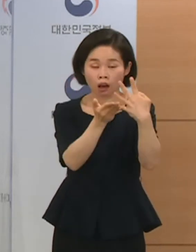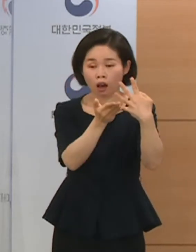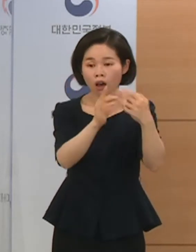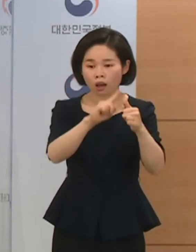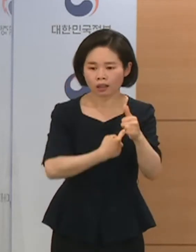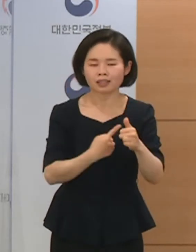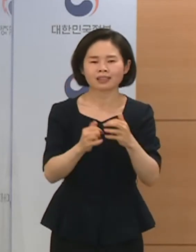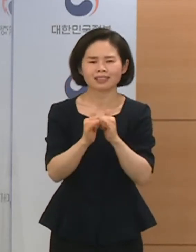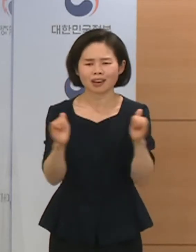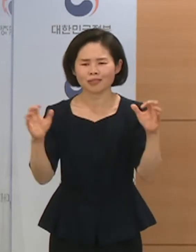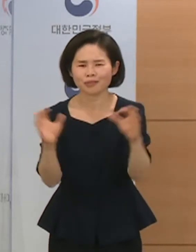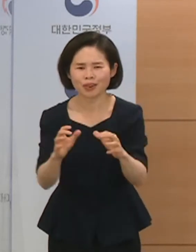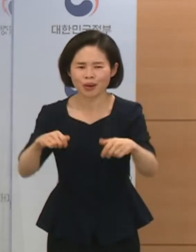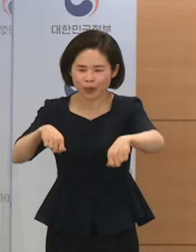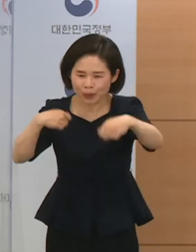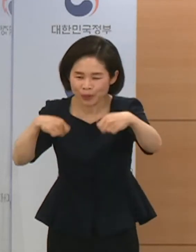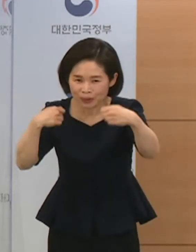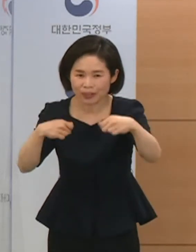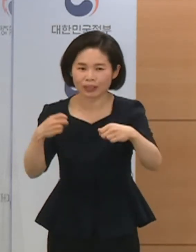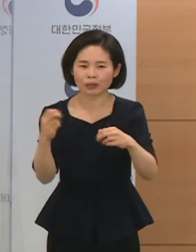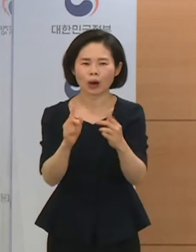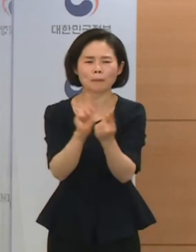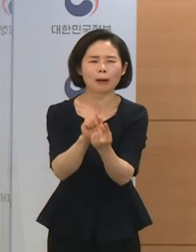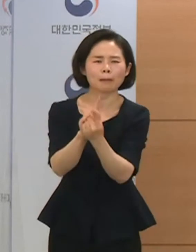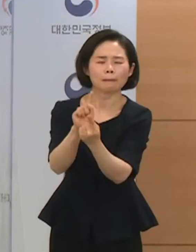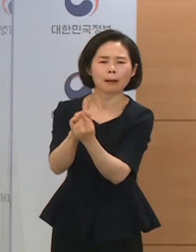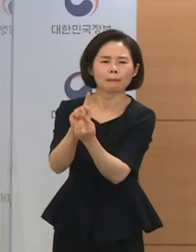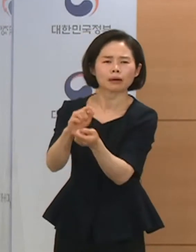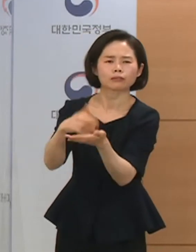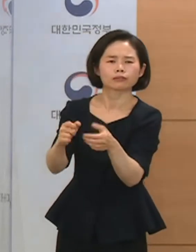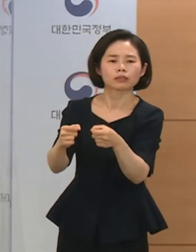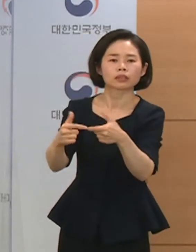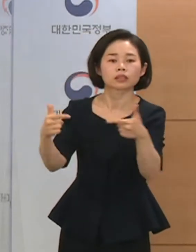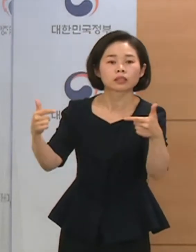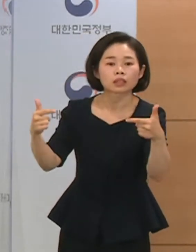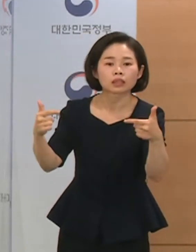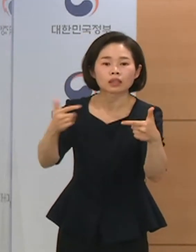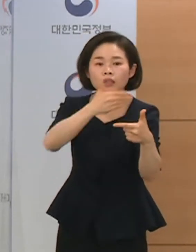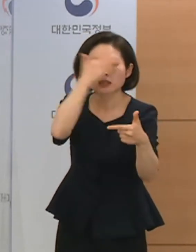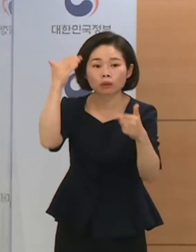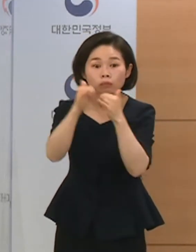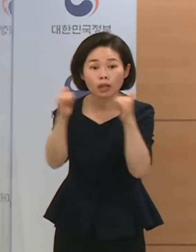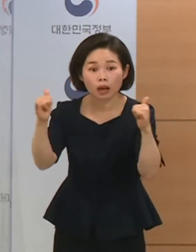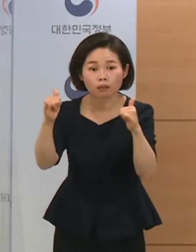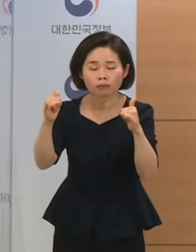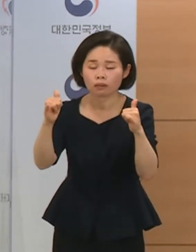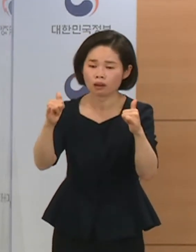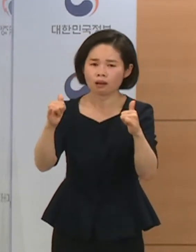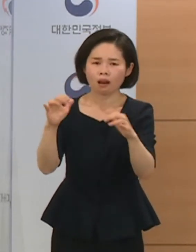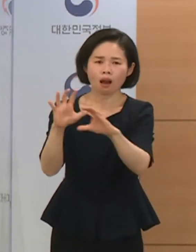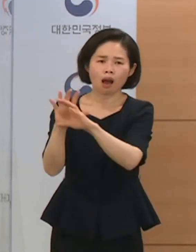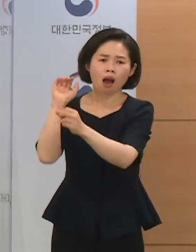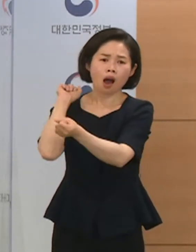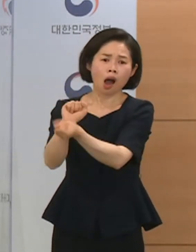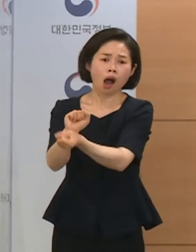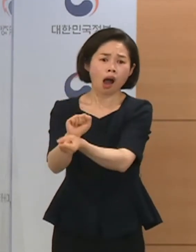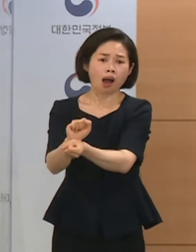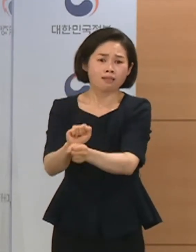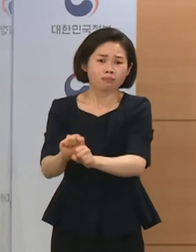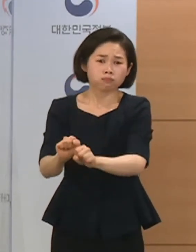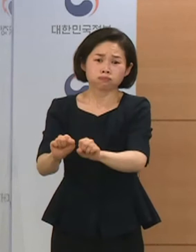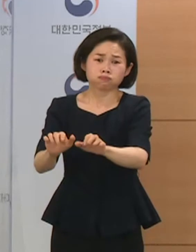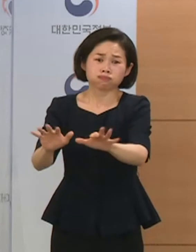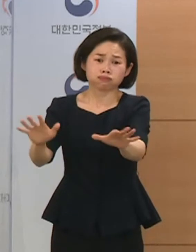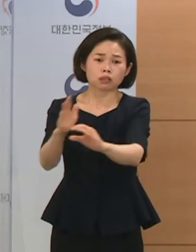모임이나 회식, 대면 접촉이 늘어나면서 특히 젊은 층을 중심으로 위험 유행이 전파가 되고